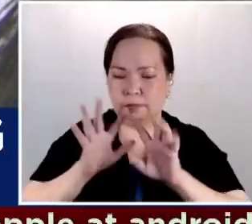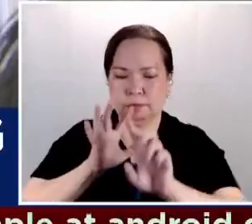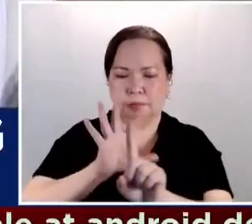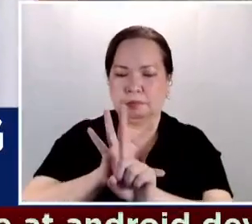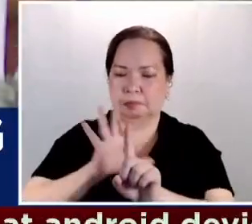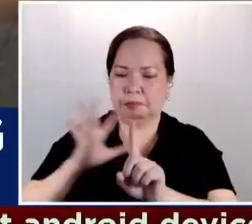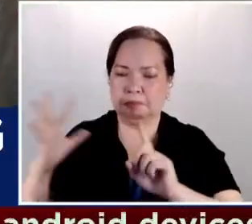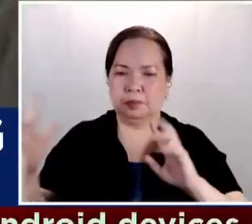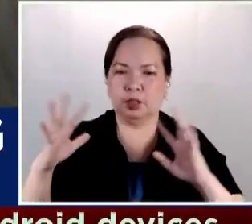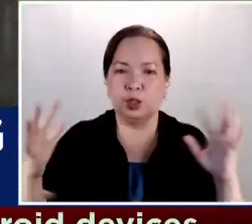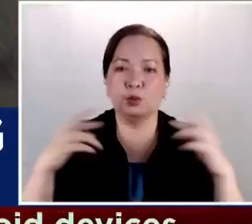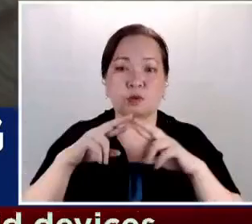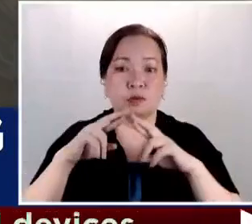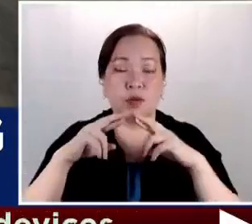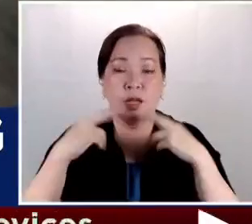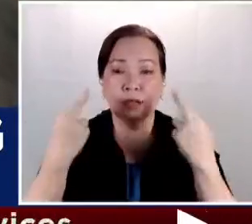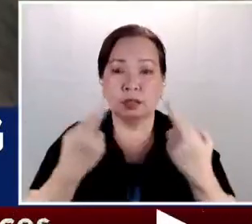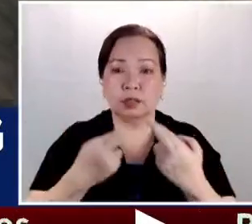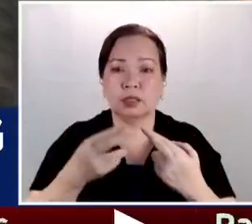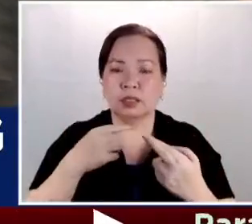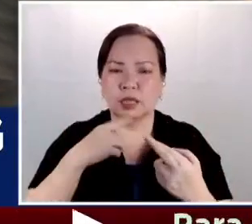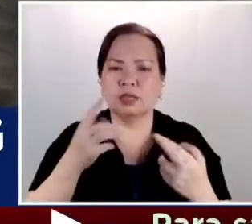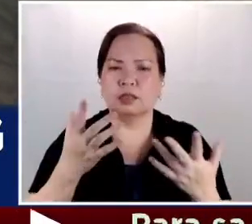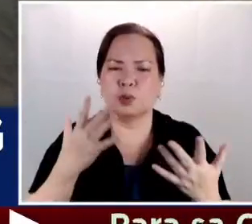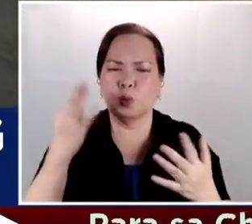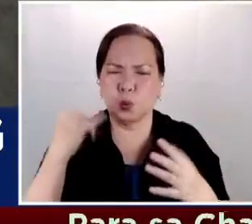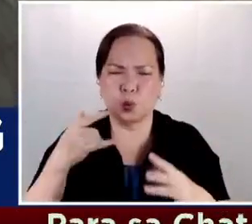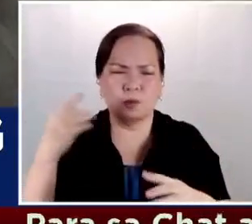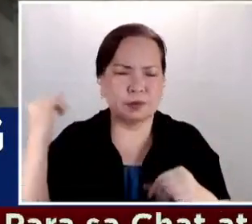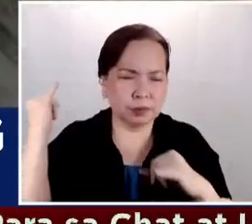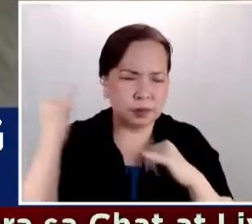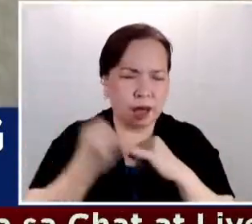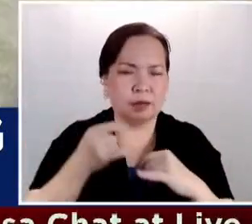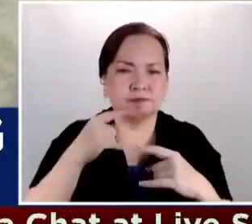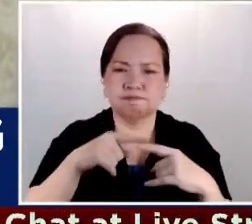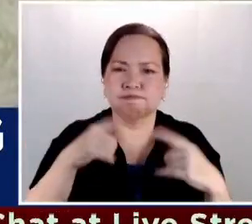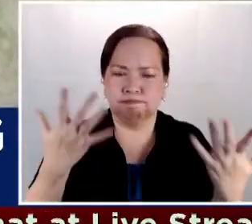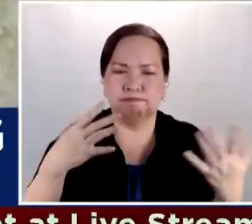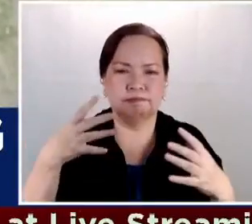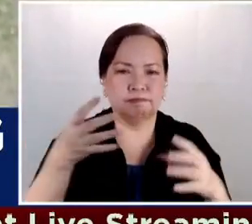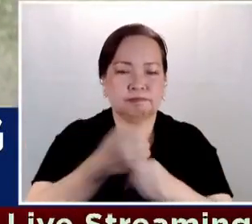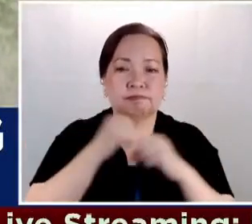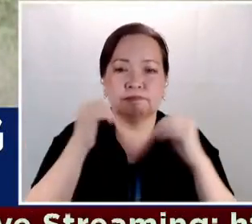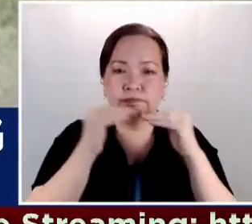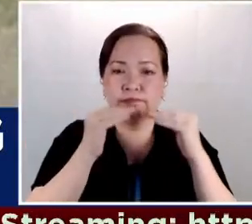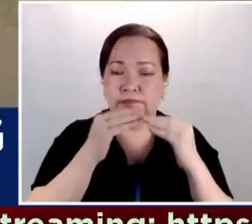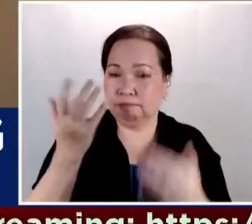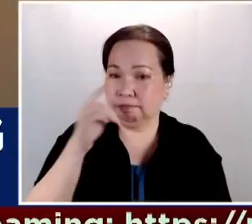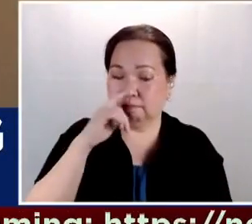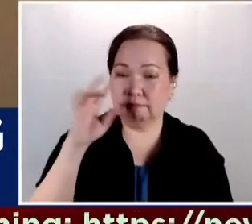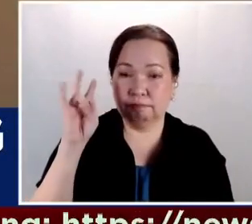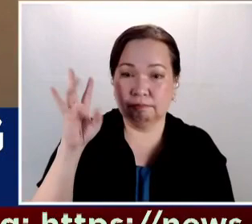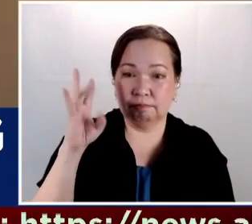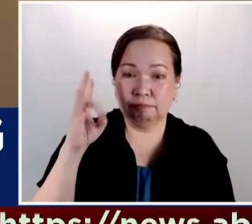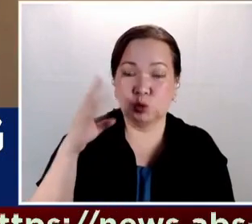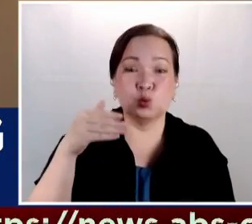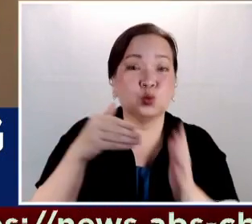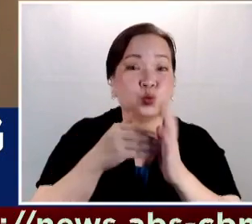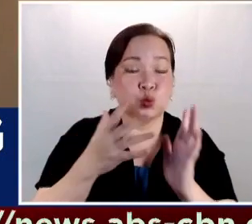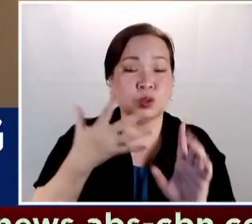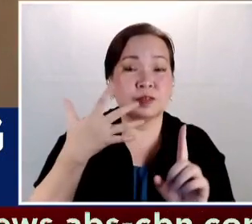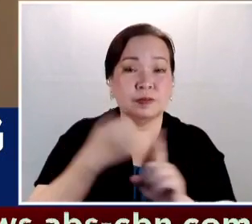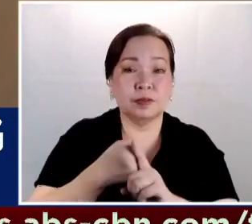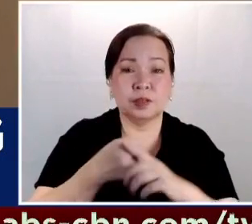ang katotohanan sa likod ng pagkamatay ni Kian Lloyd de los Santos, ang 17 anyos na estudyanteng biktima ng drug war